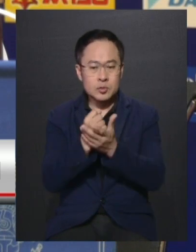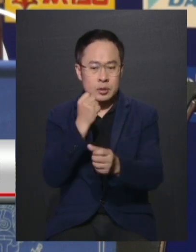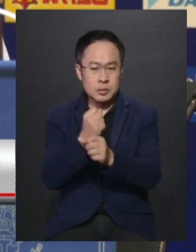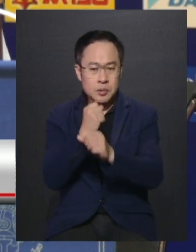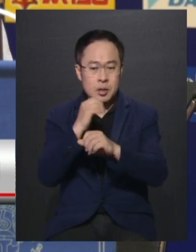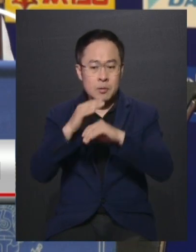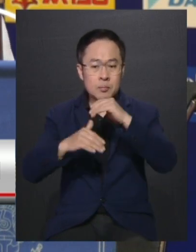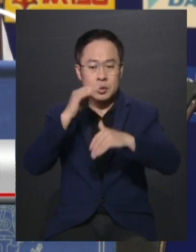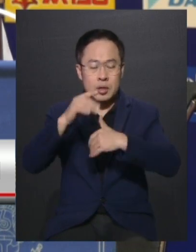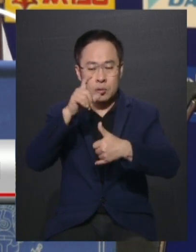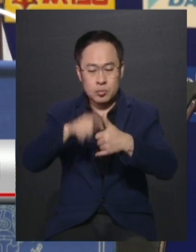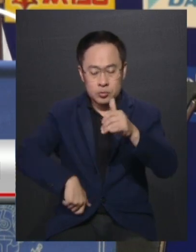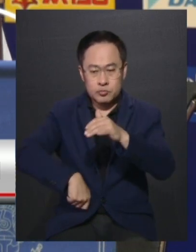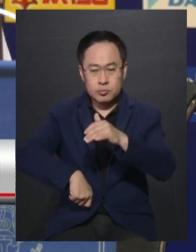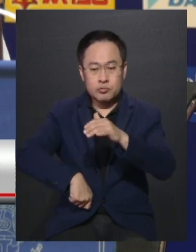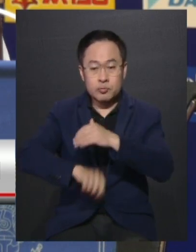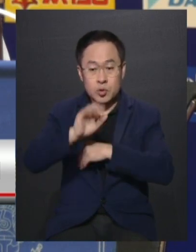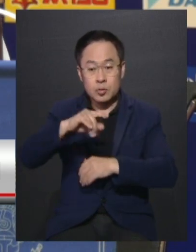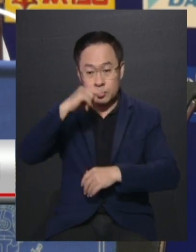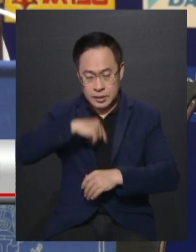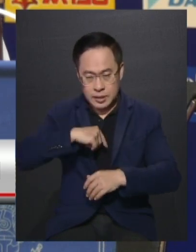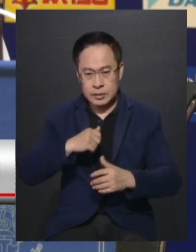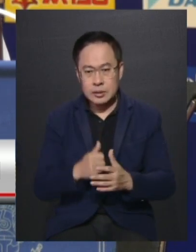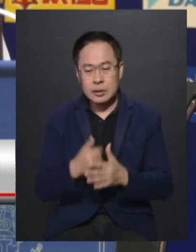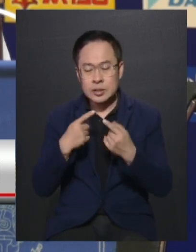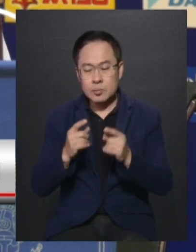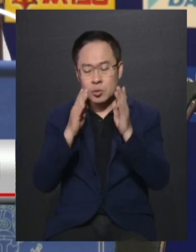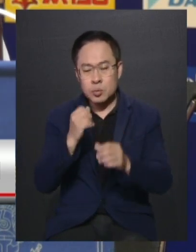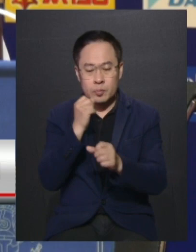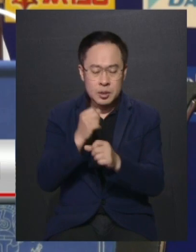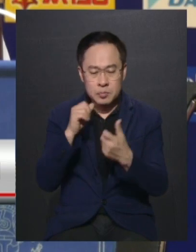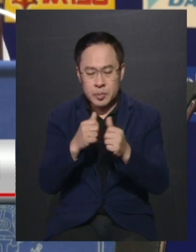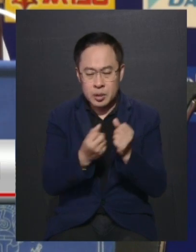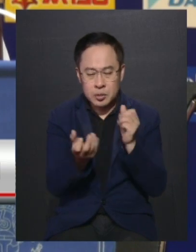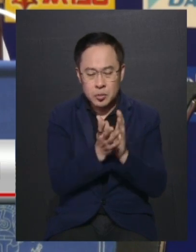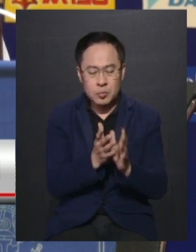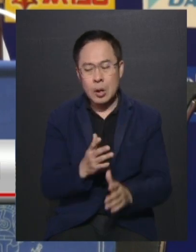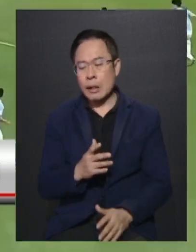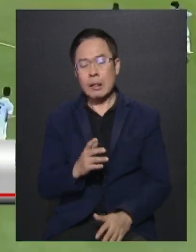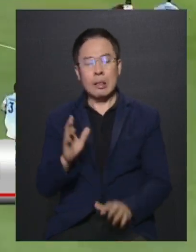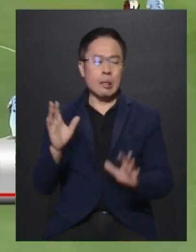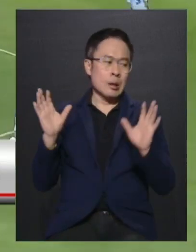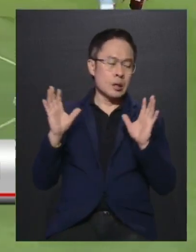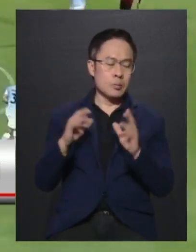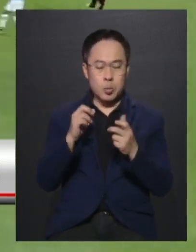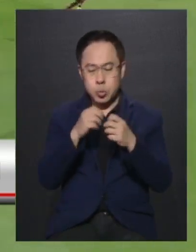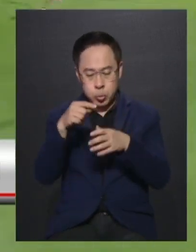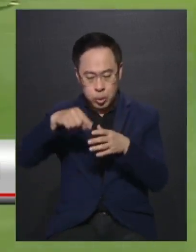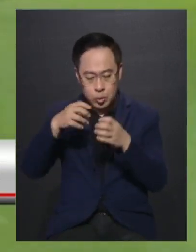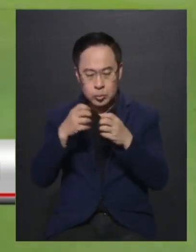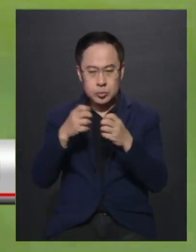แต่เมื่อเจอกับสิ่งเหล่านี้หลายท่านก็อาจจะถอดใจเพราะไม่อยากเข้ามาให้เปลืองตัวและมีศั